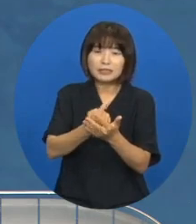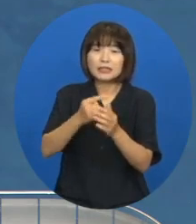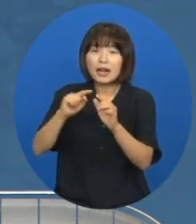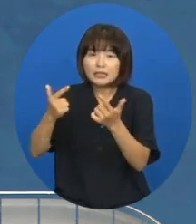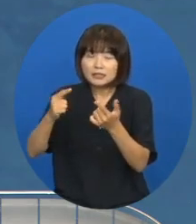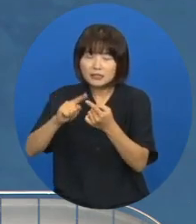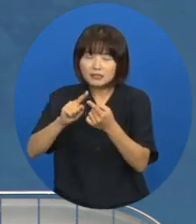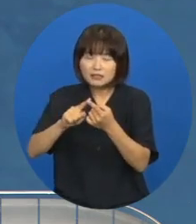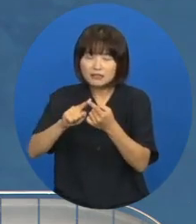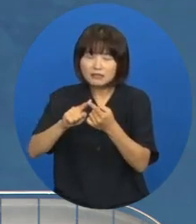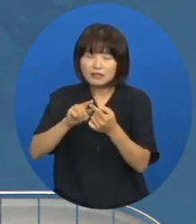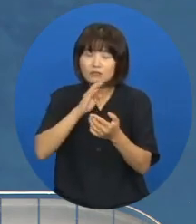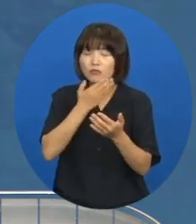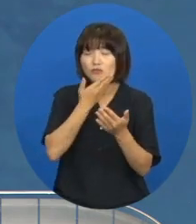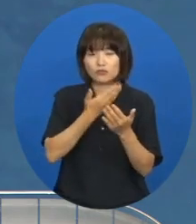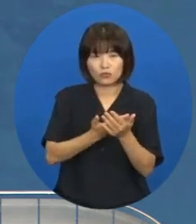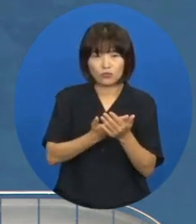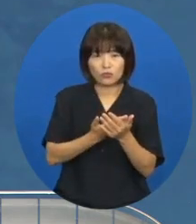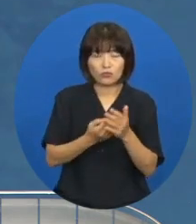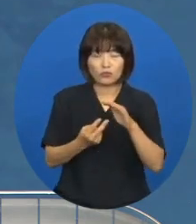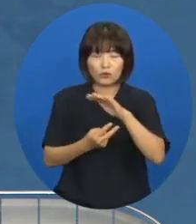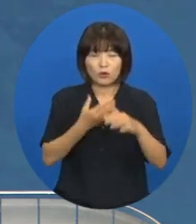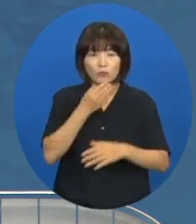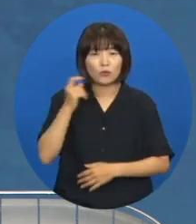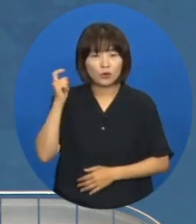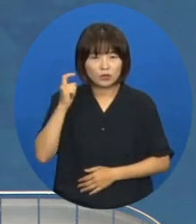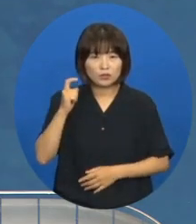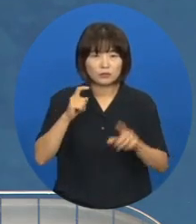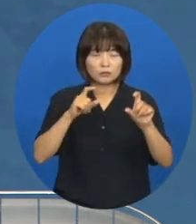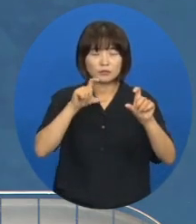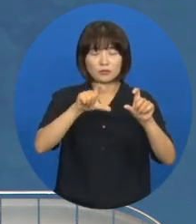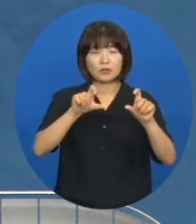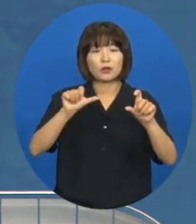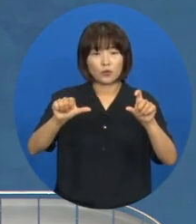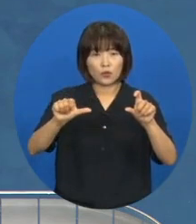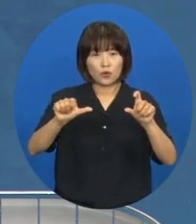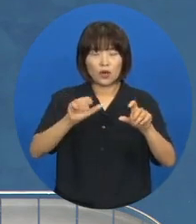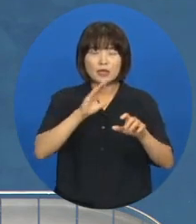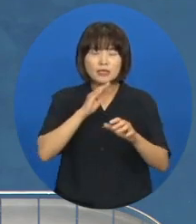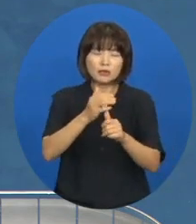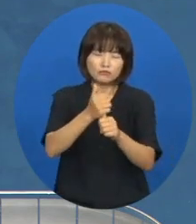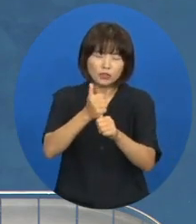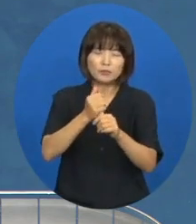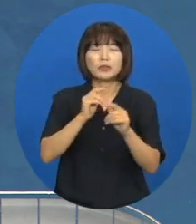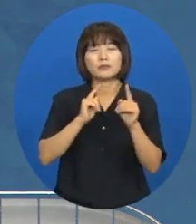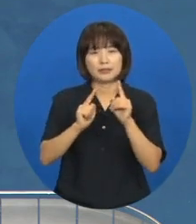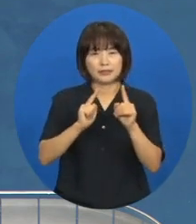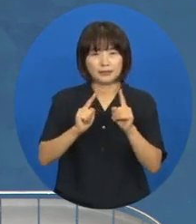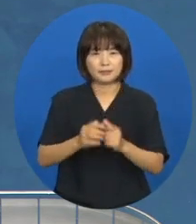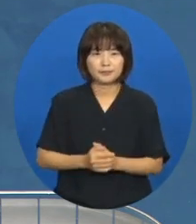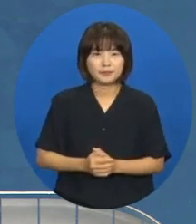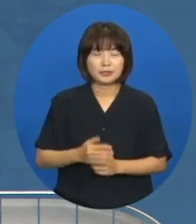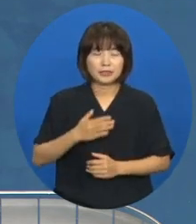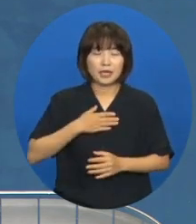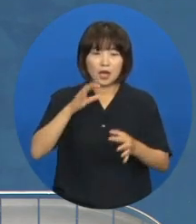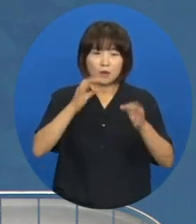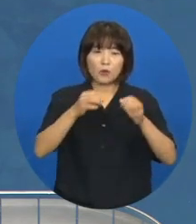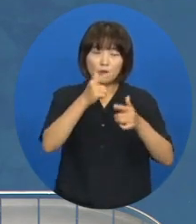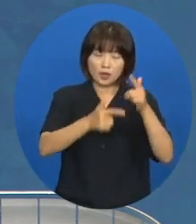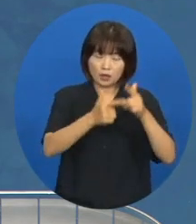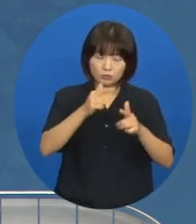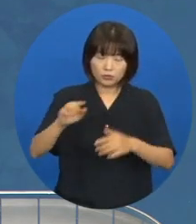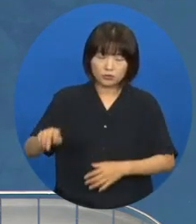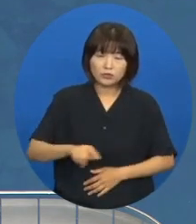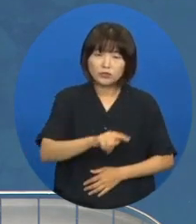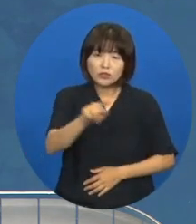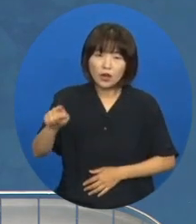중요해요. 요한복음 15장 5절 말씀, 우리가 진짜 붙잡아야 될 말씀입니다. 나는 포도나무요